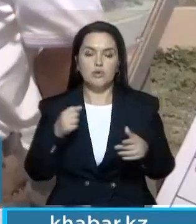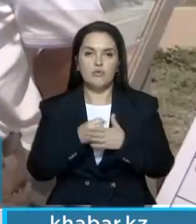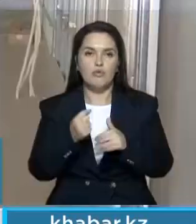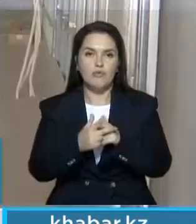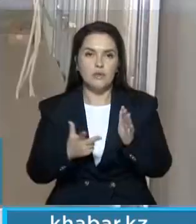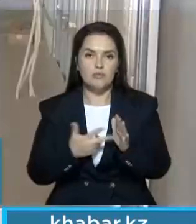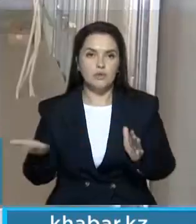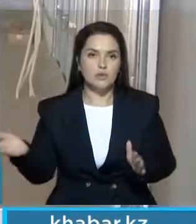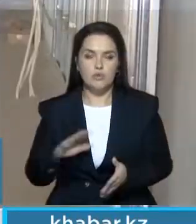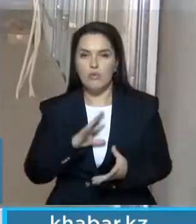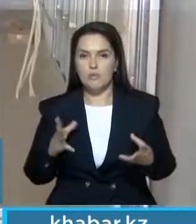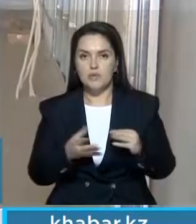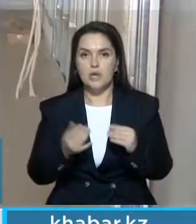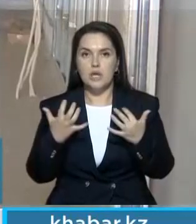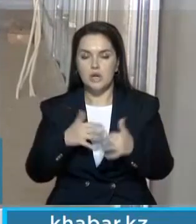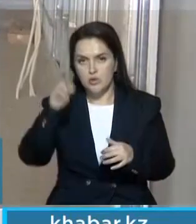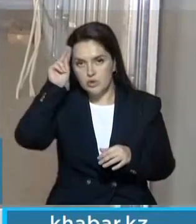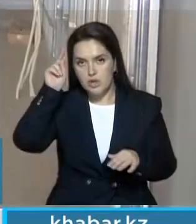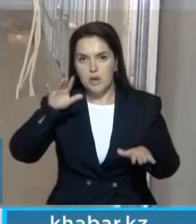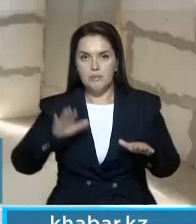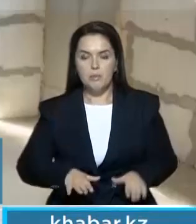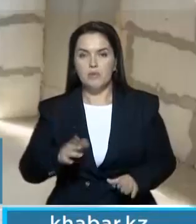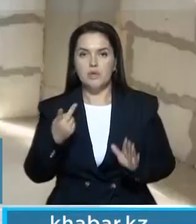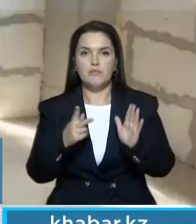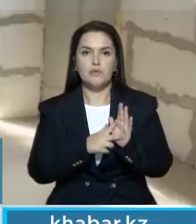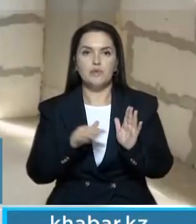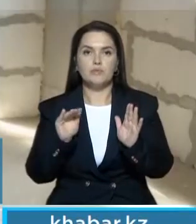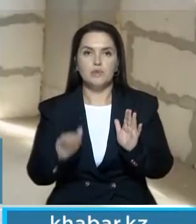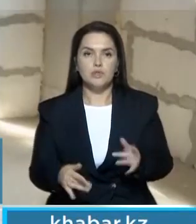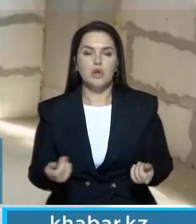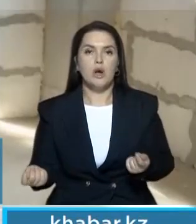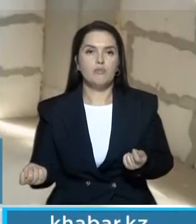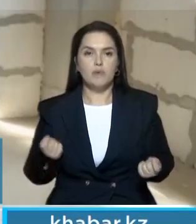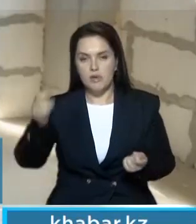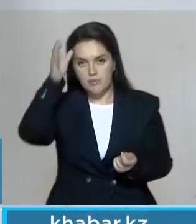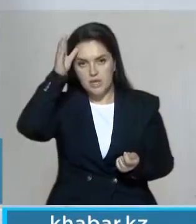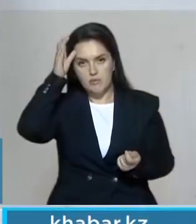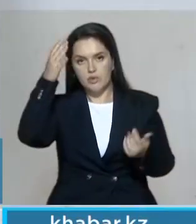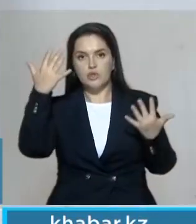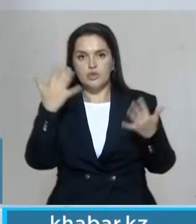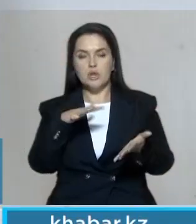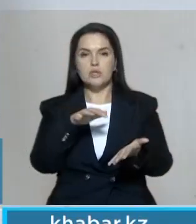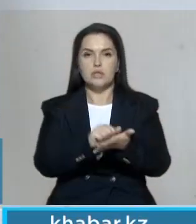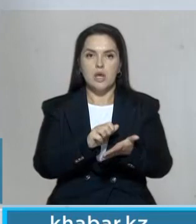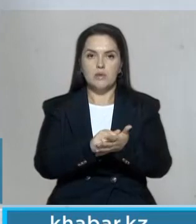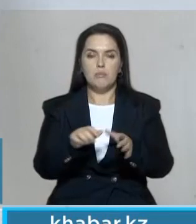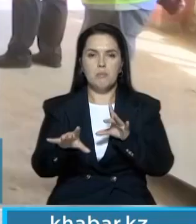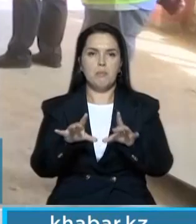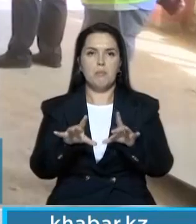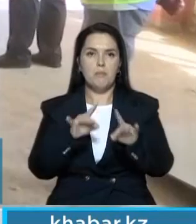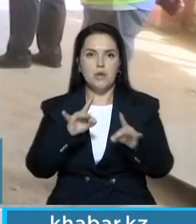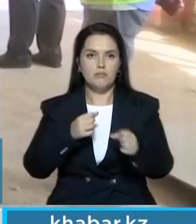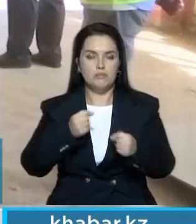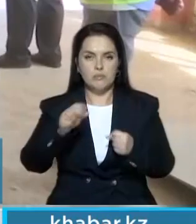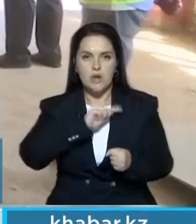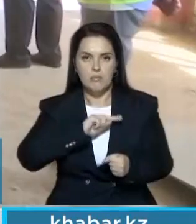до 18. Общее количество ученических мест в них составит 28 тысяч. Управление образования уже занимаются подбором кадров